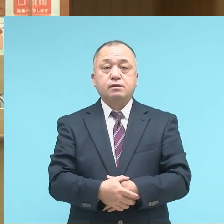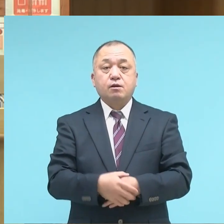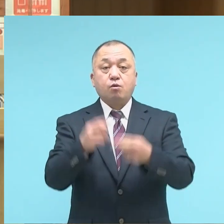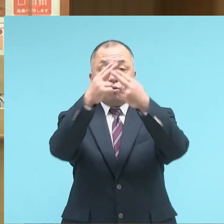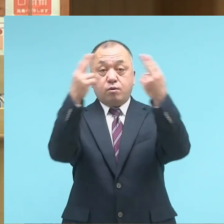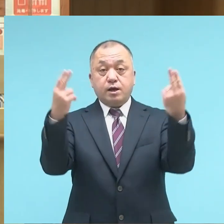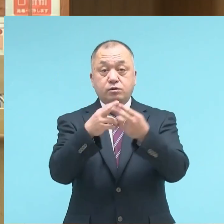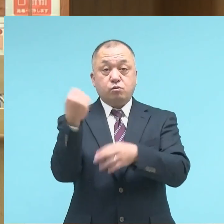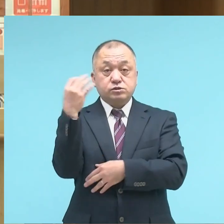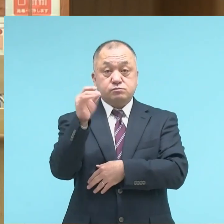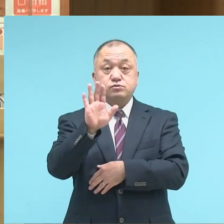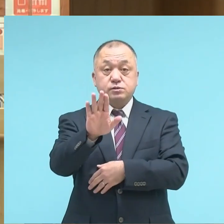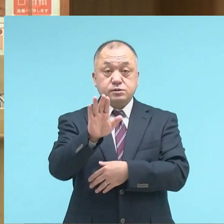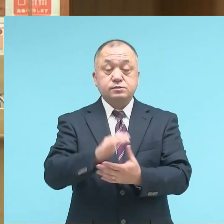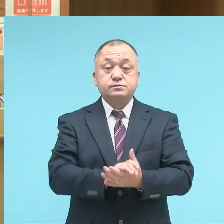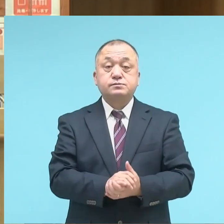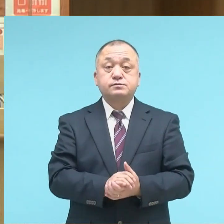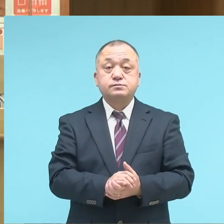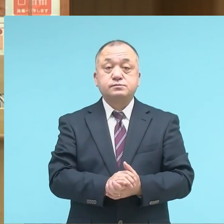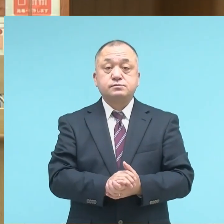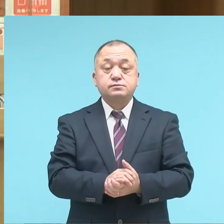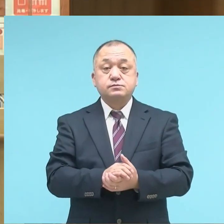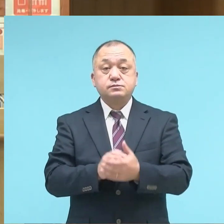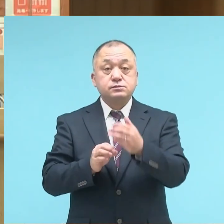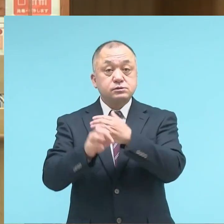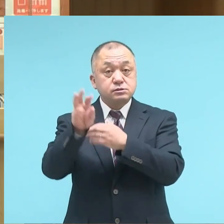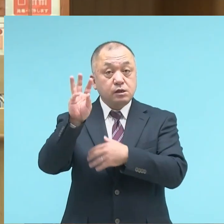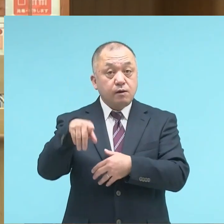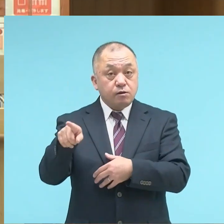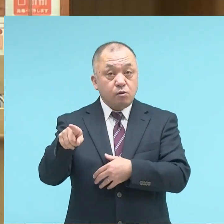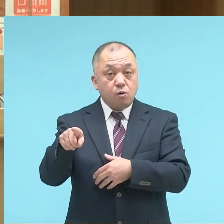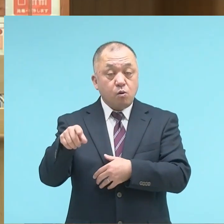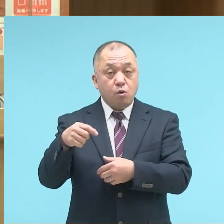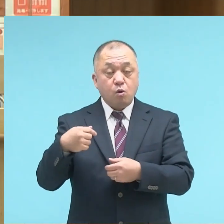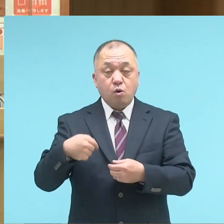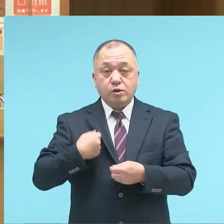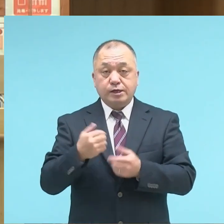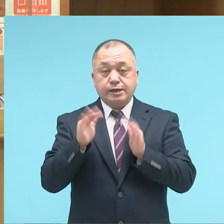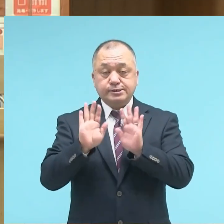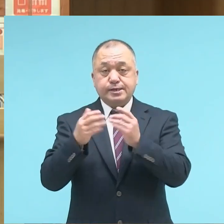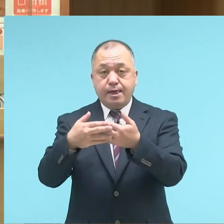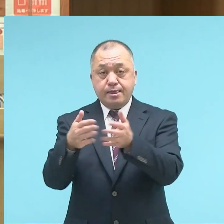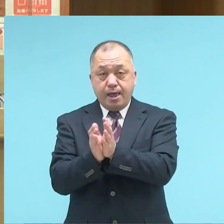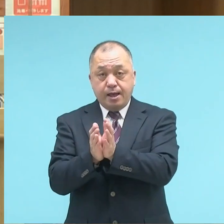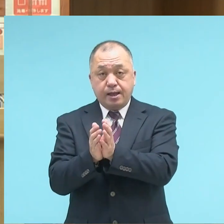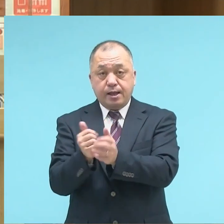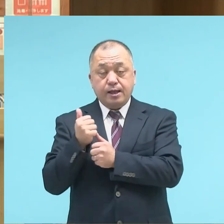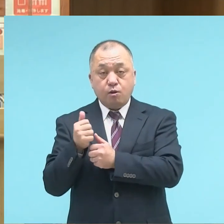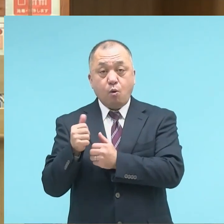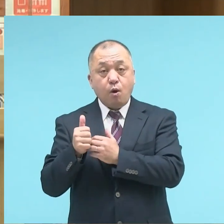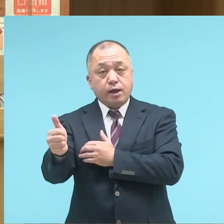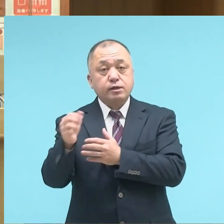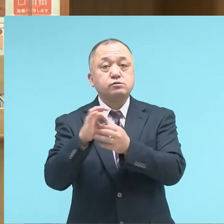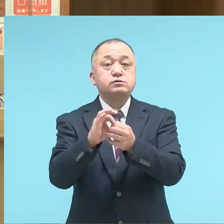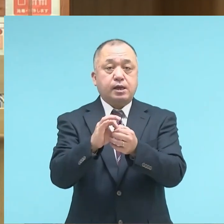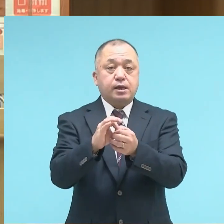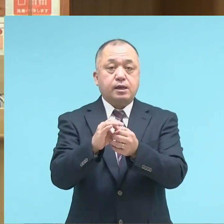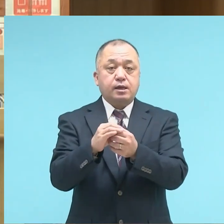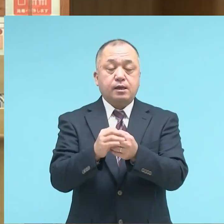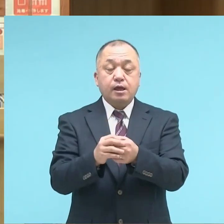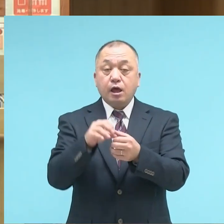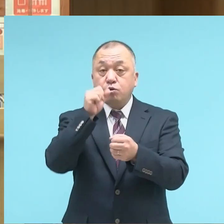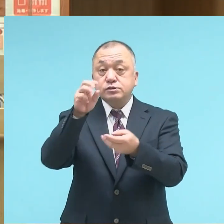北海道新聞の高橋です。旭川の自衛隊派遣の件について伺いたかったんですが、